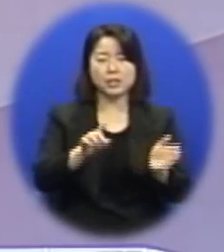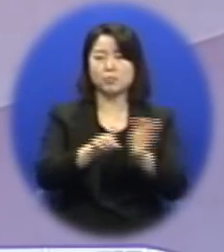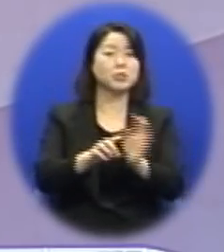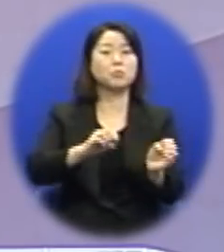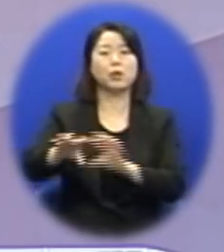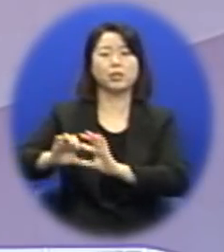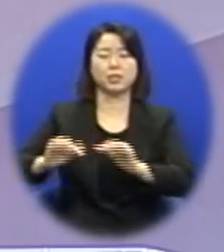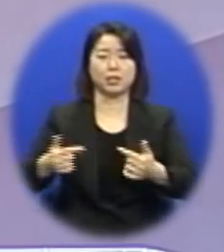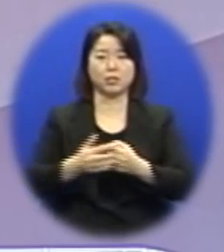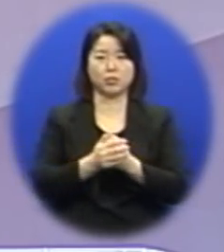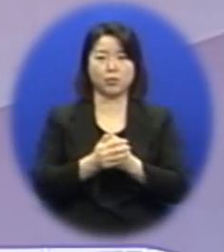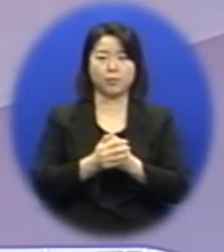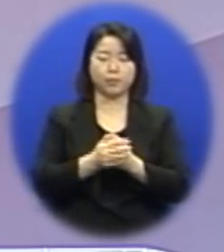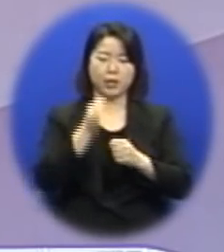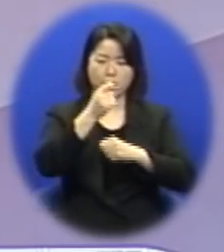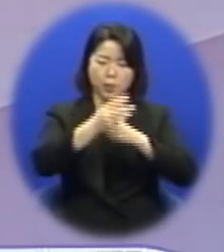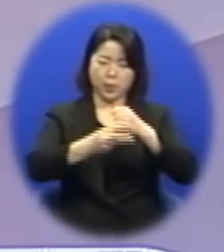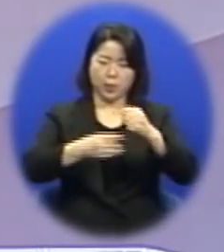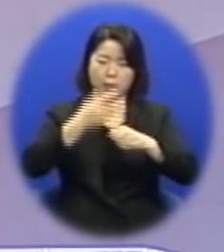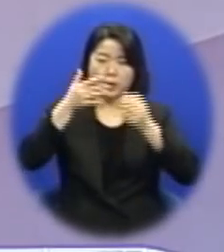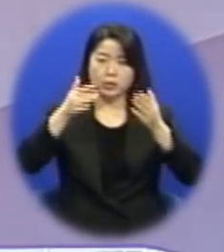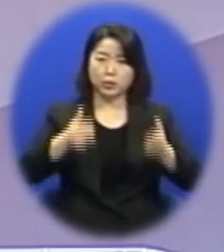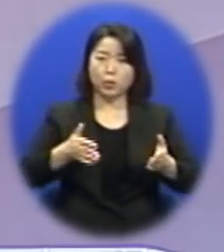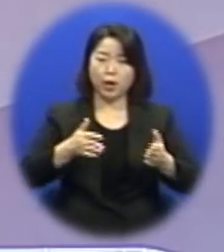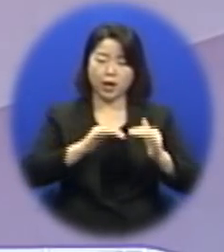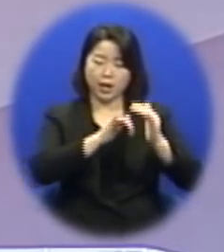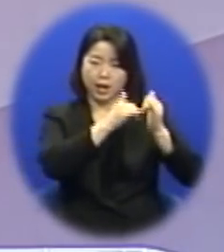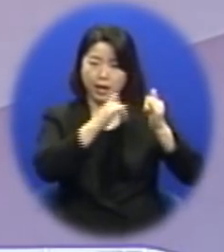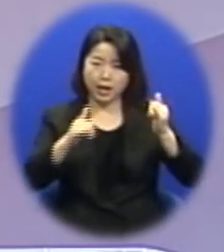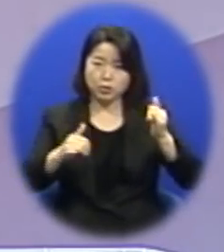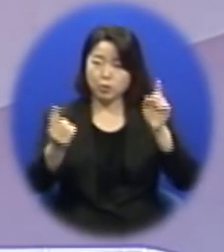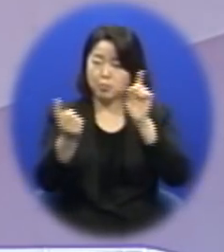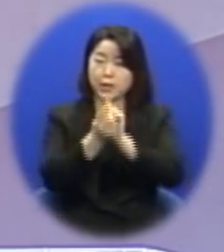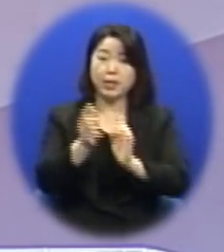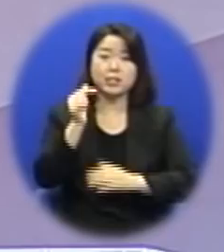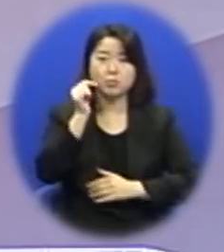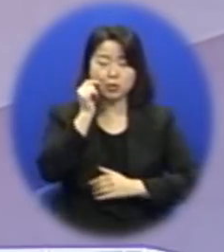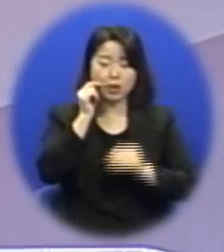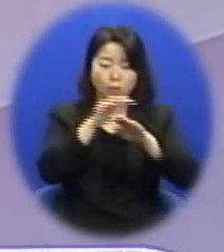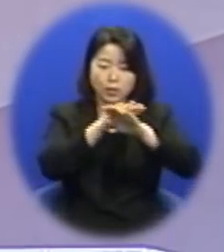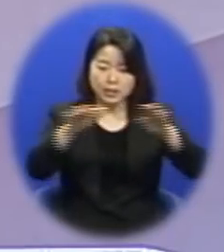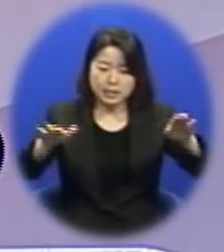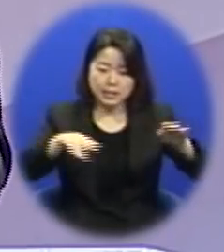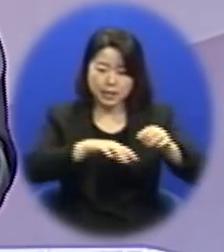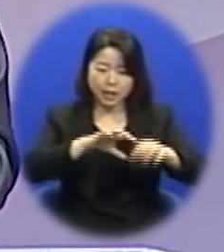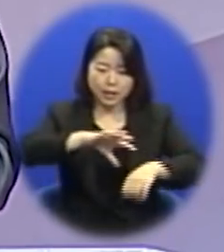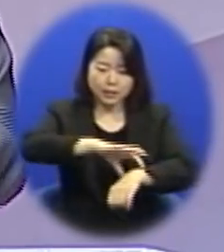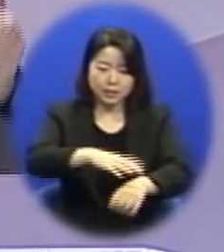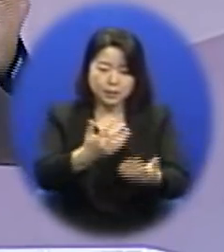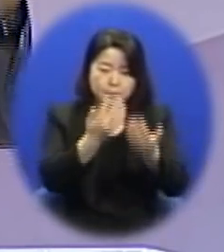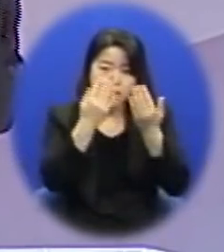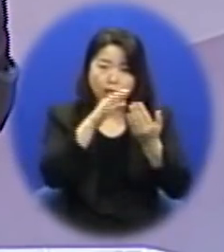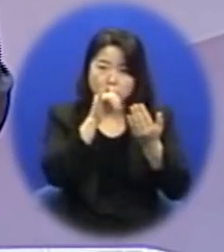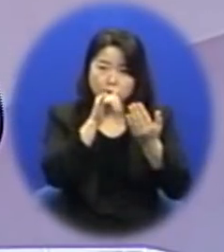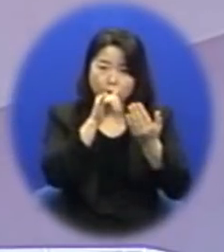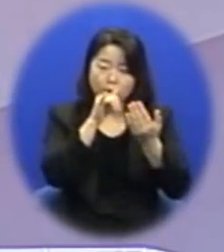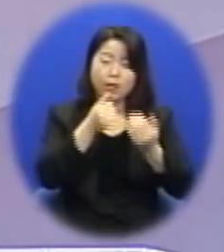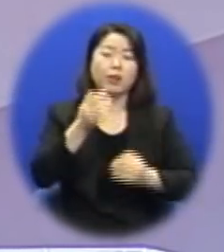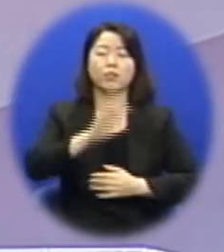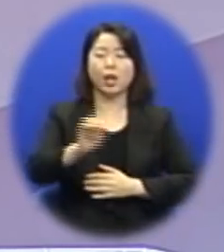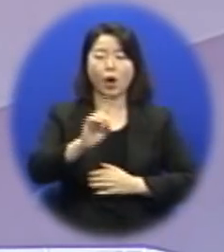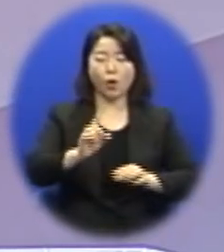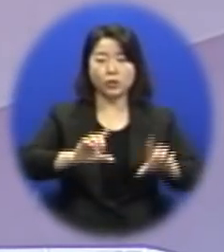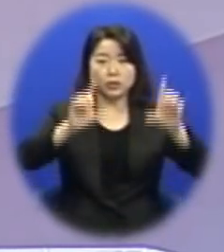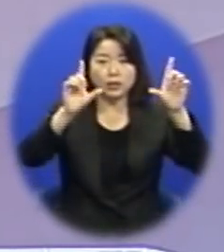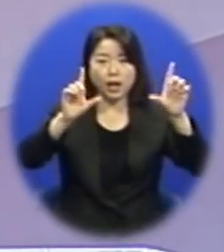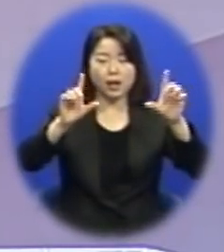년째 가족을 만나지도 못하고 지하 감옥 속에 갇혀 있는데 가족 면회를 하게 해 주겠다고 방송이